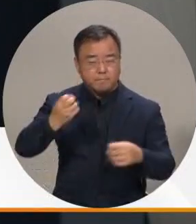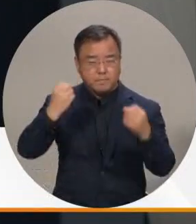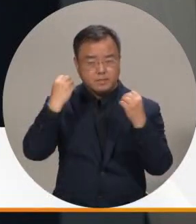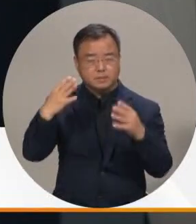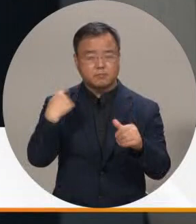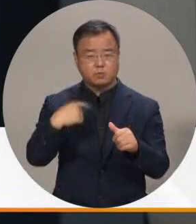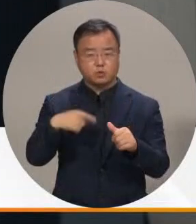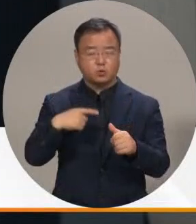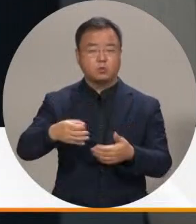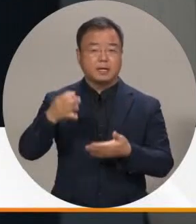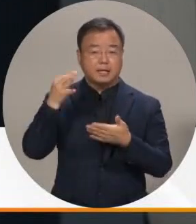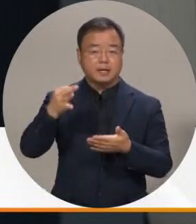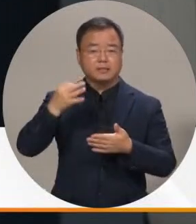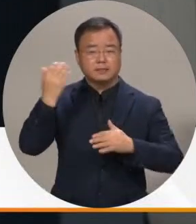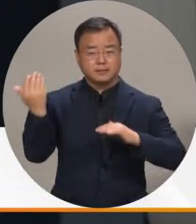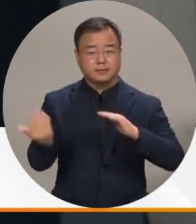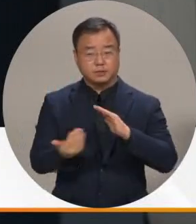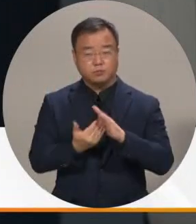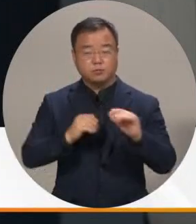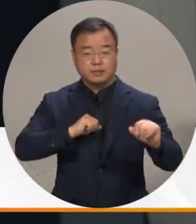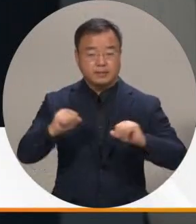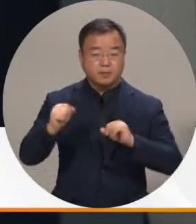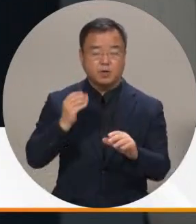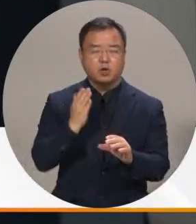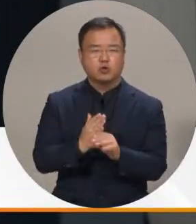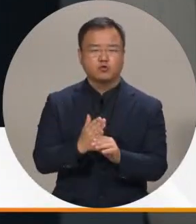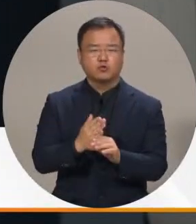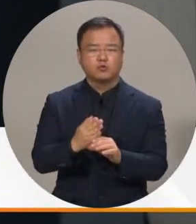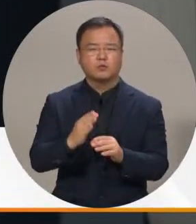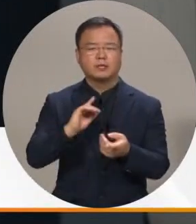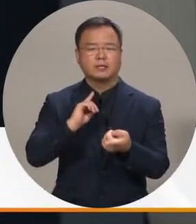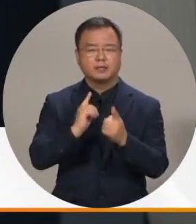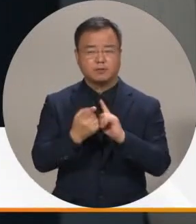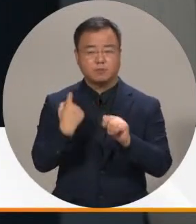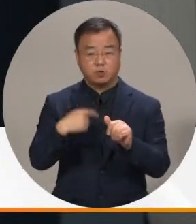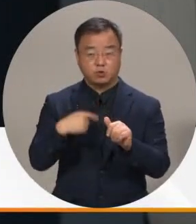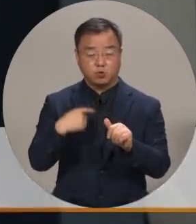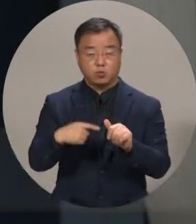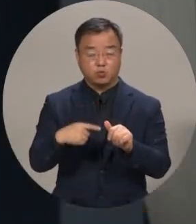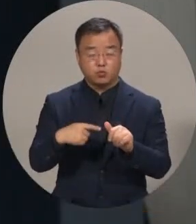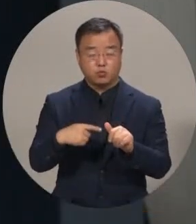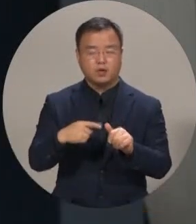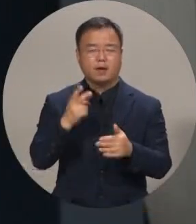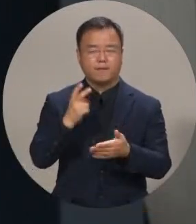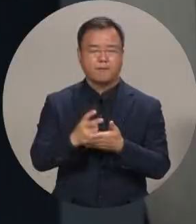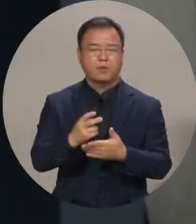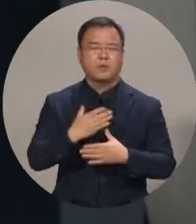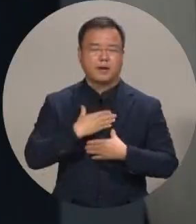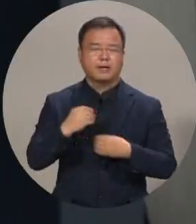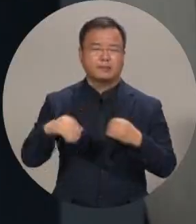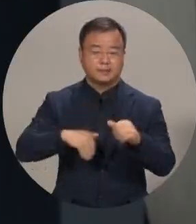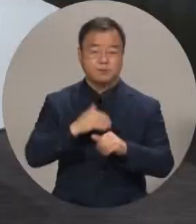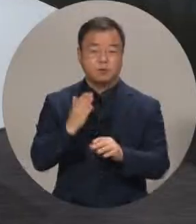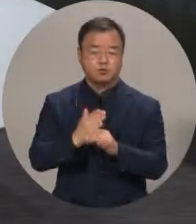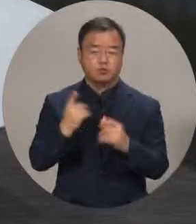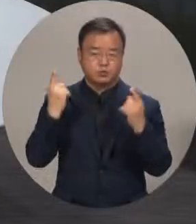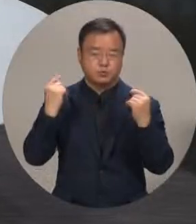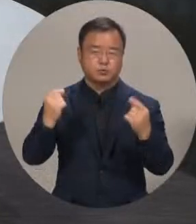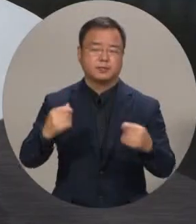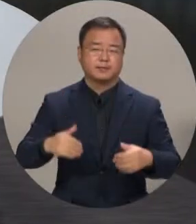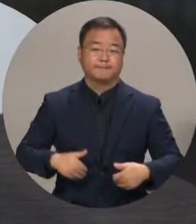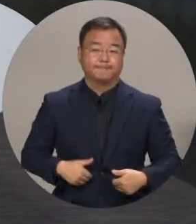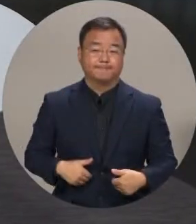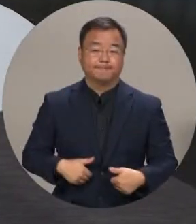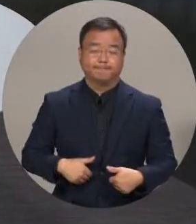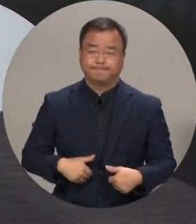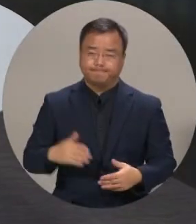교육적 가치를 실천하고 있는 대한교육이 법적 안전망 속에서 지속될 수 있음 하는 바람입니다네 학생들의